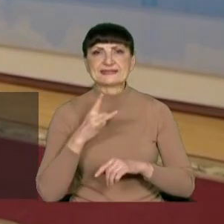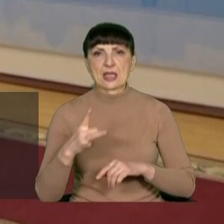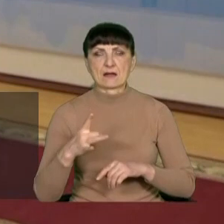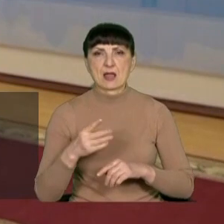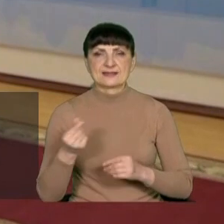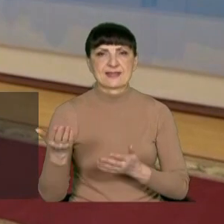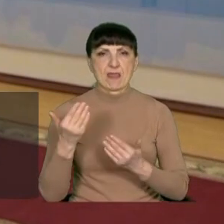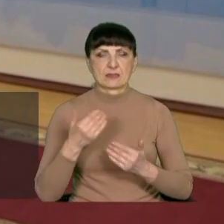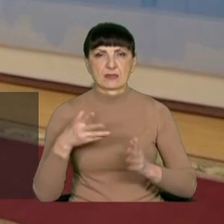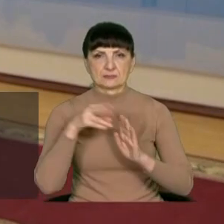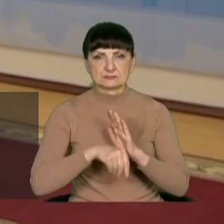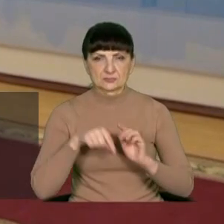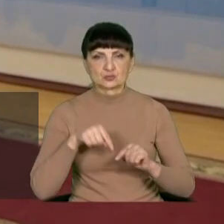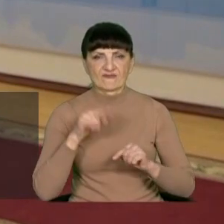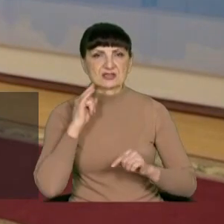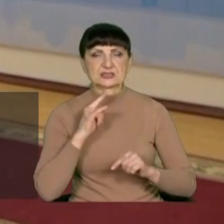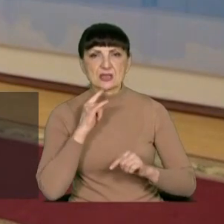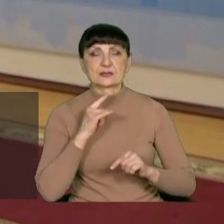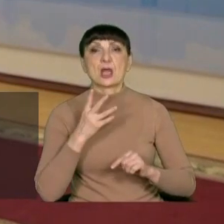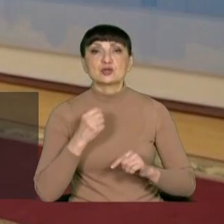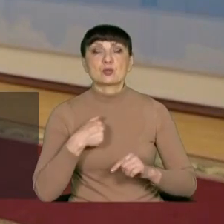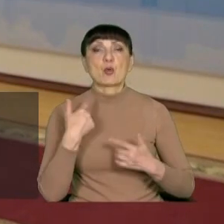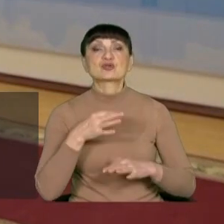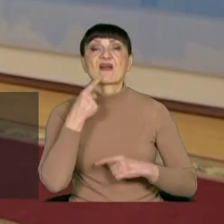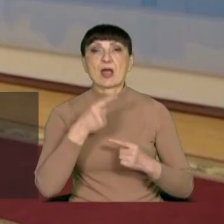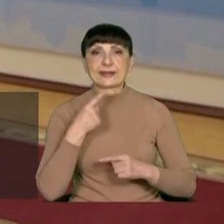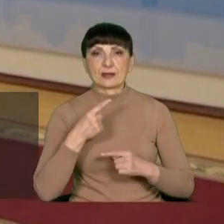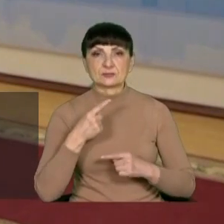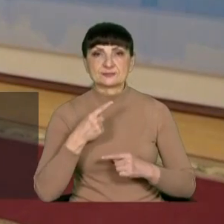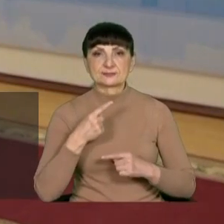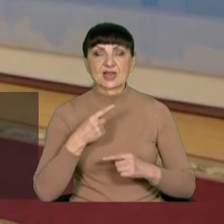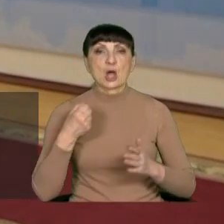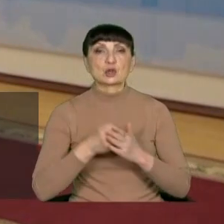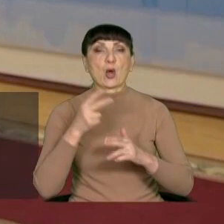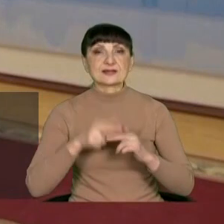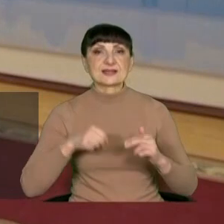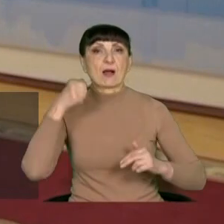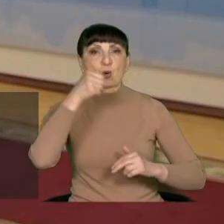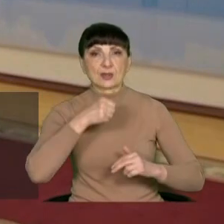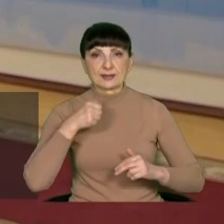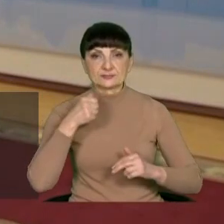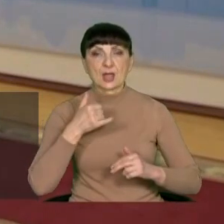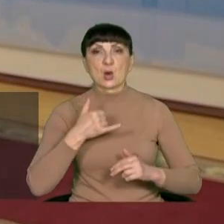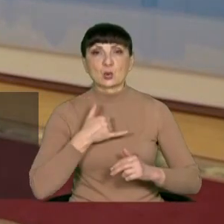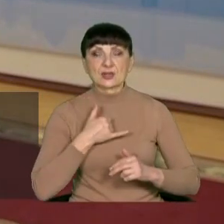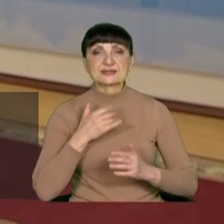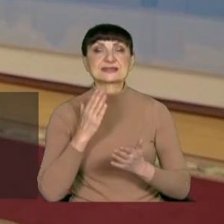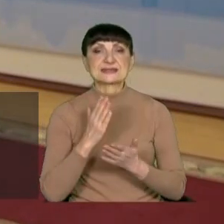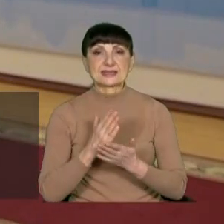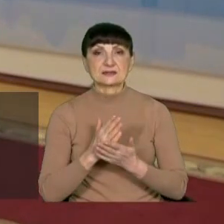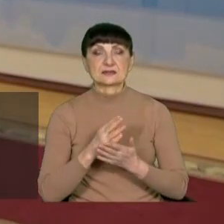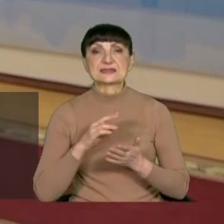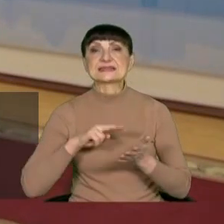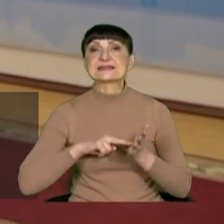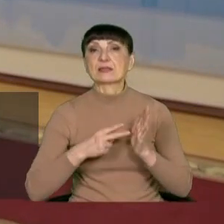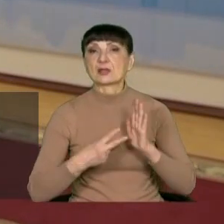привлечению инвестиций. Также, вот, как мы отметили, что до конца года у нас стоит